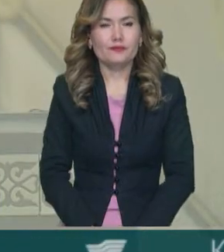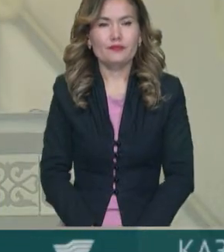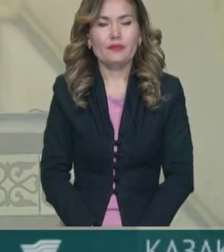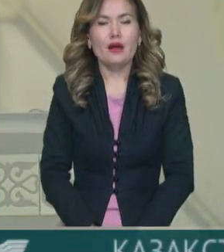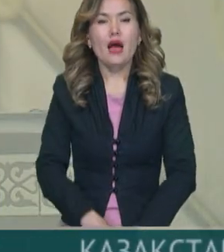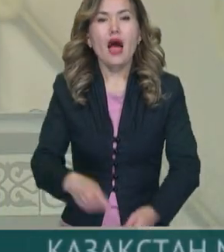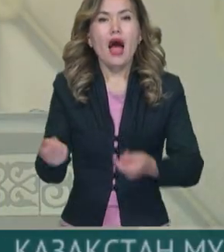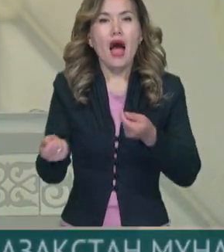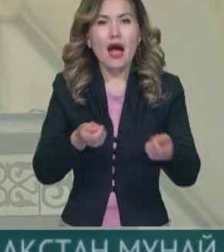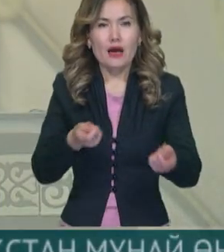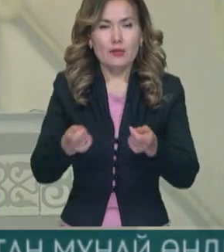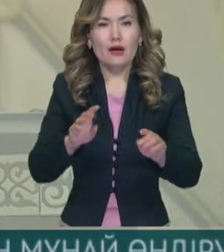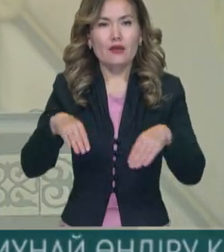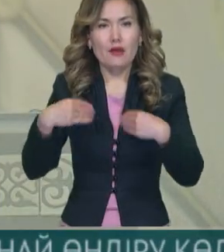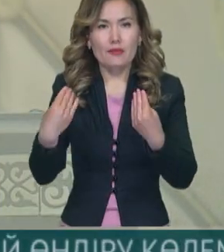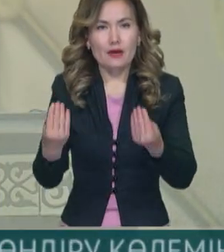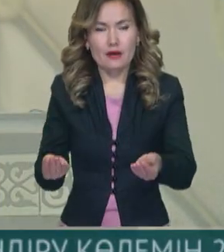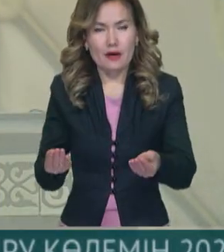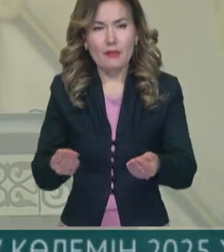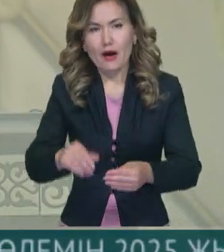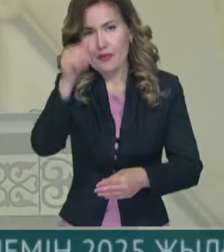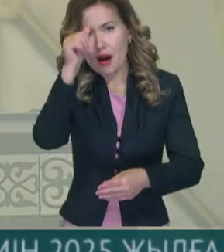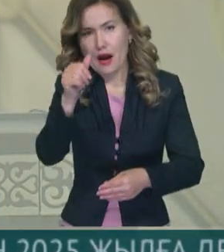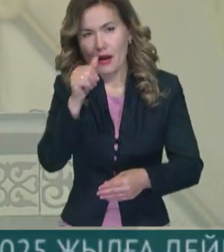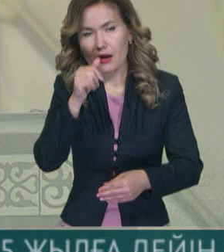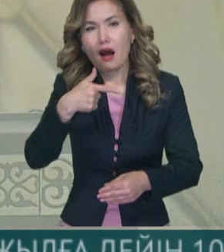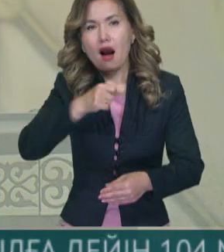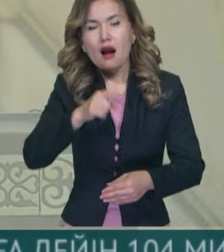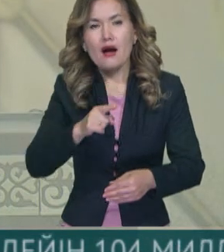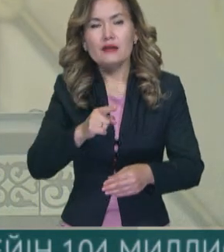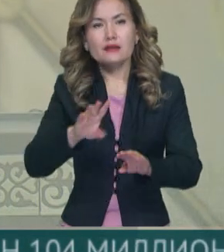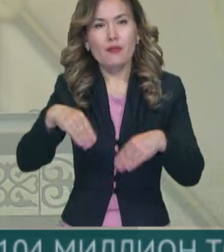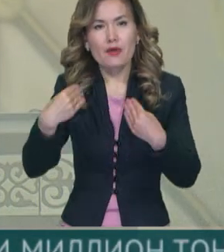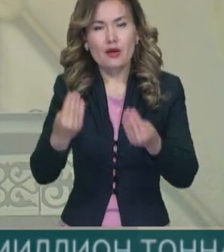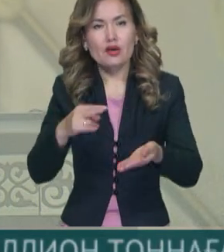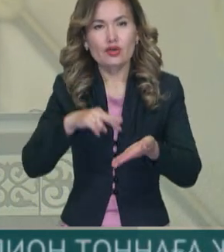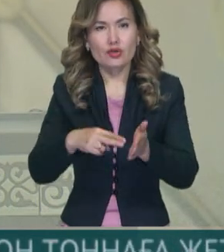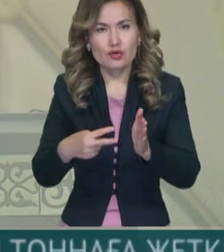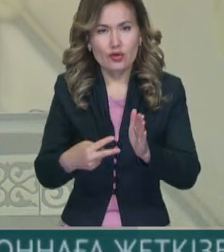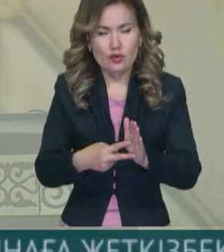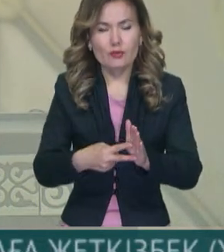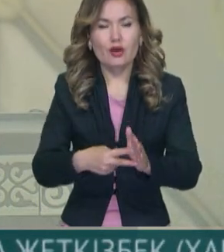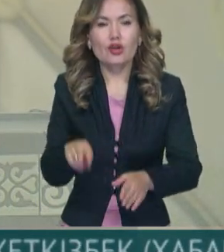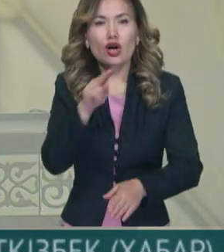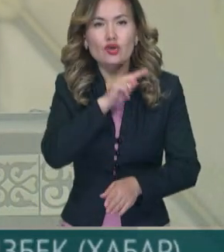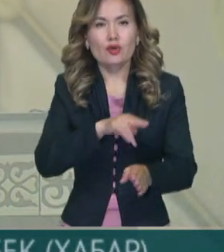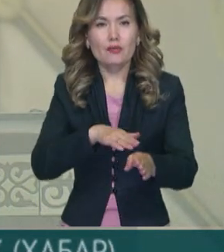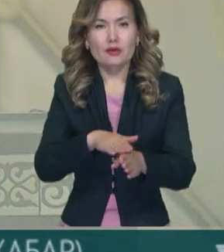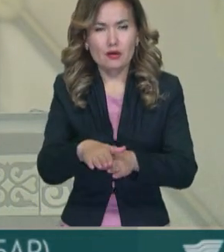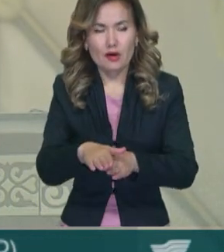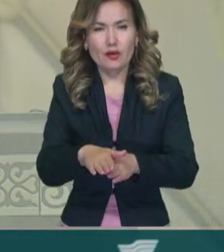Әкімшілік берген айлық газ бөлу жоспары да түзету енгізілу керек болған жағдайда